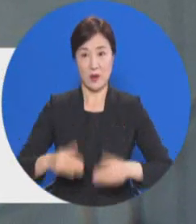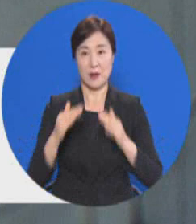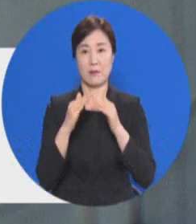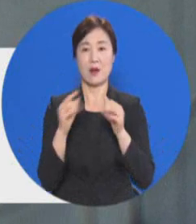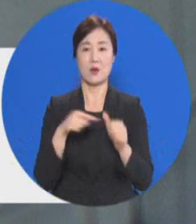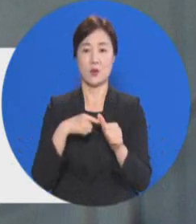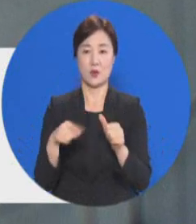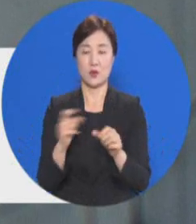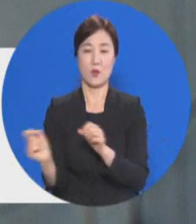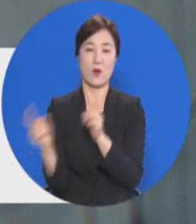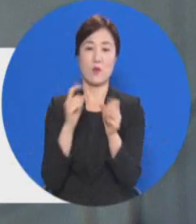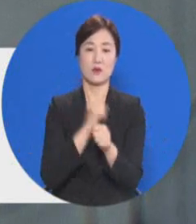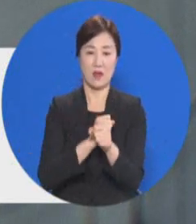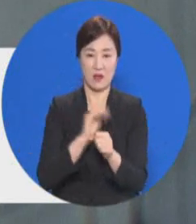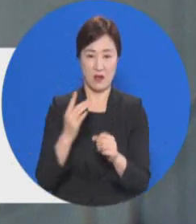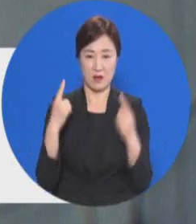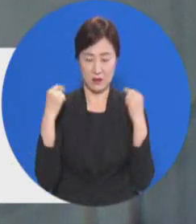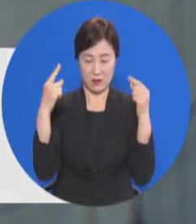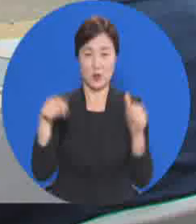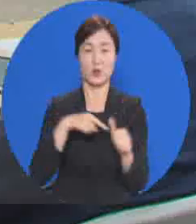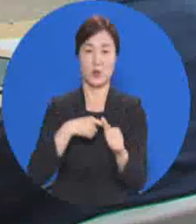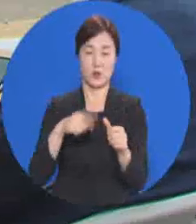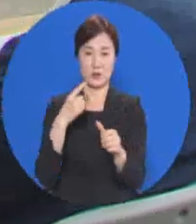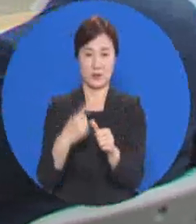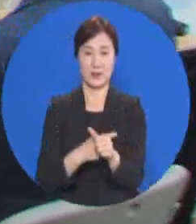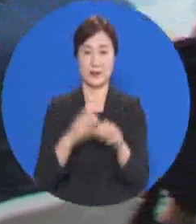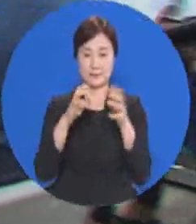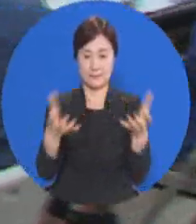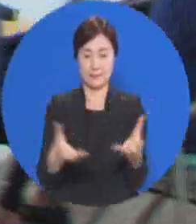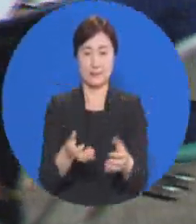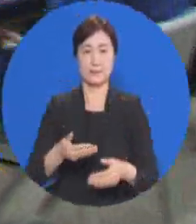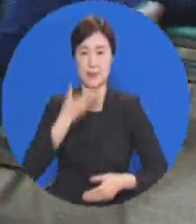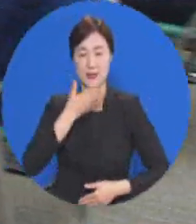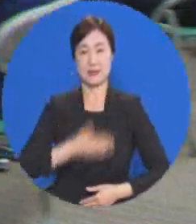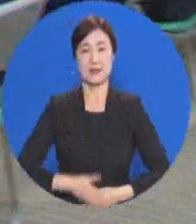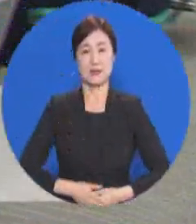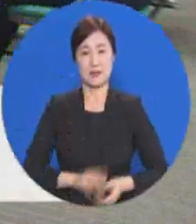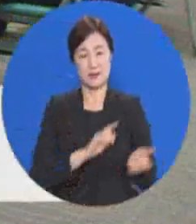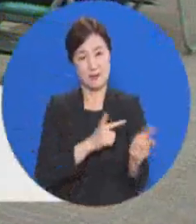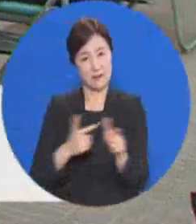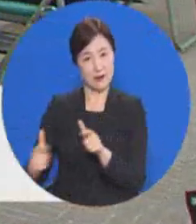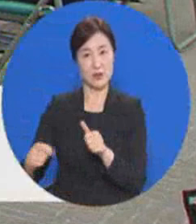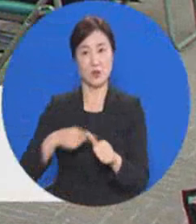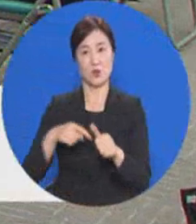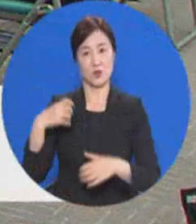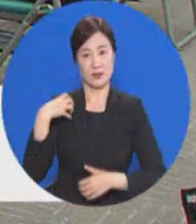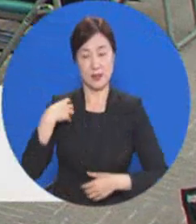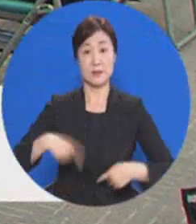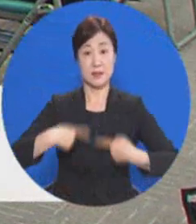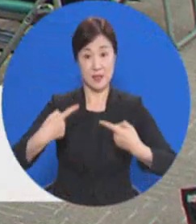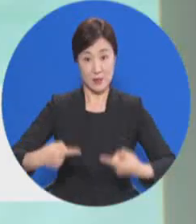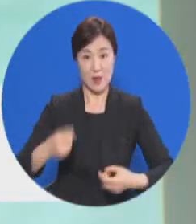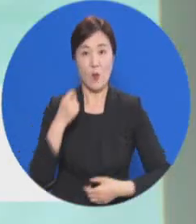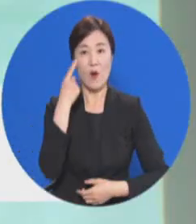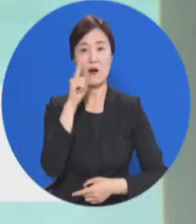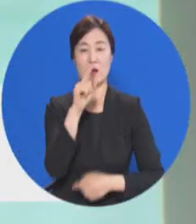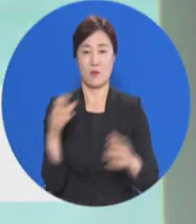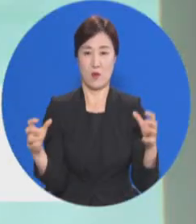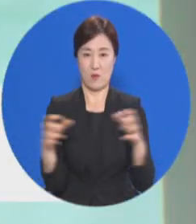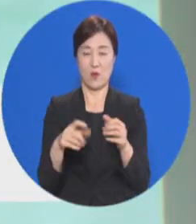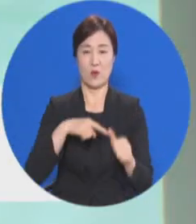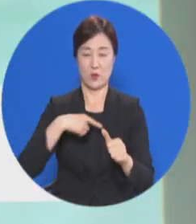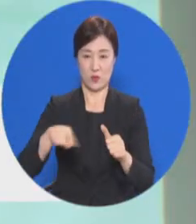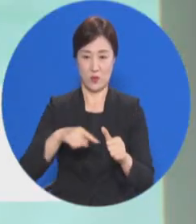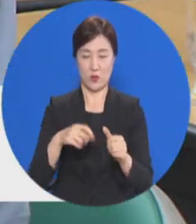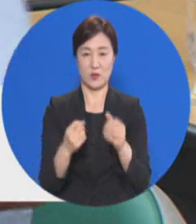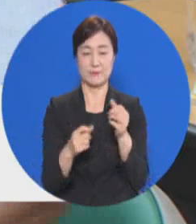지역교육 생태계가 조성될 것이라고 생각하고 있습니다. 다양한 교육 주체들이 매달 한 차례씩 모여 교육의 방향을 협의하는